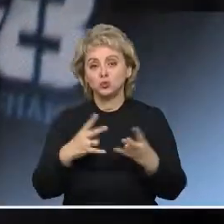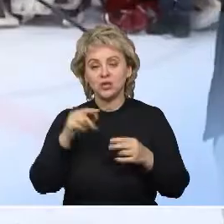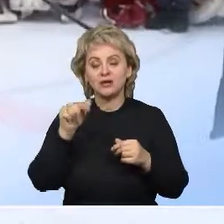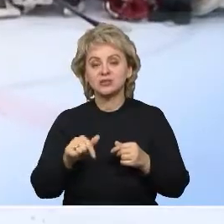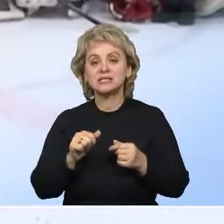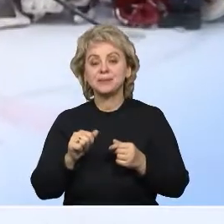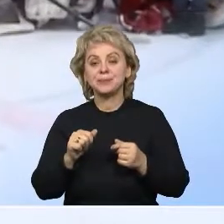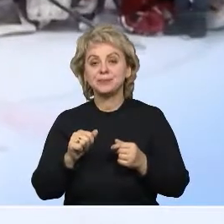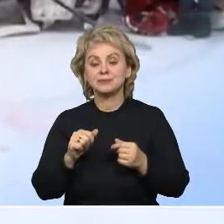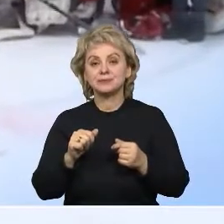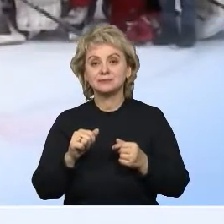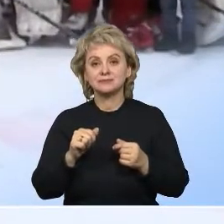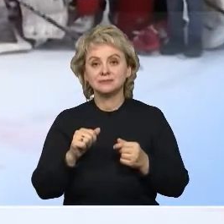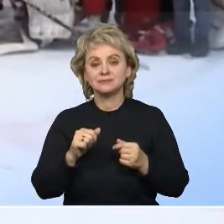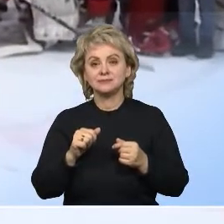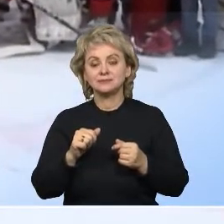нуждаются.